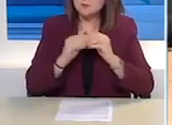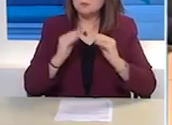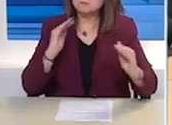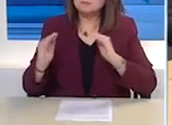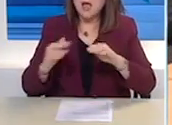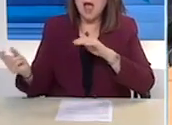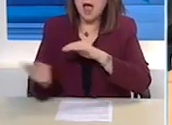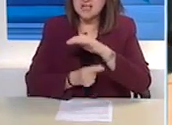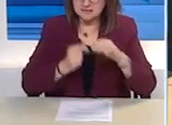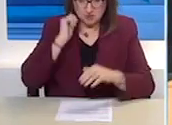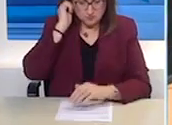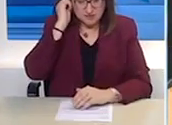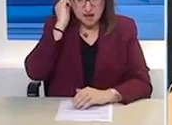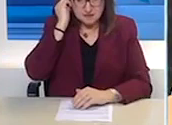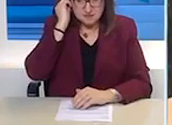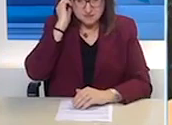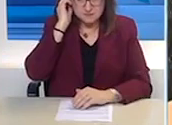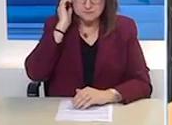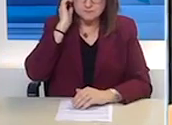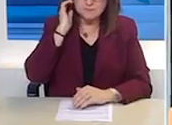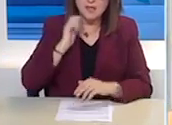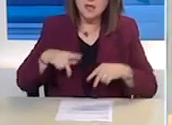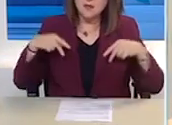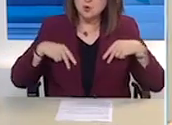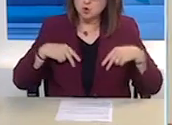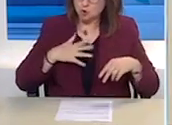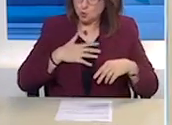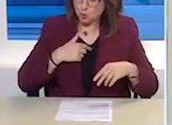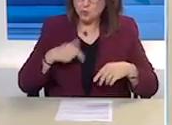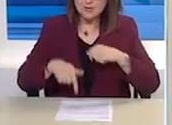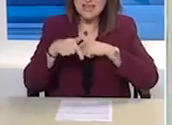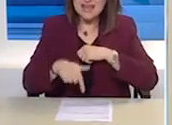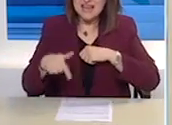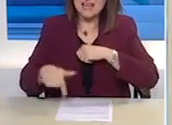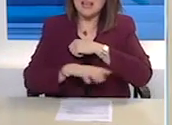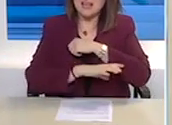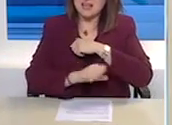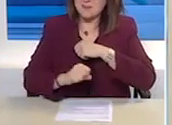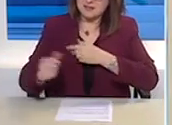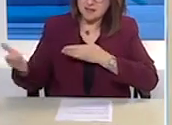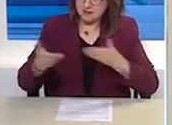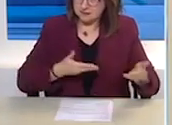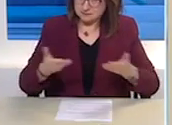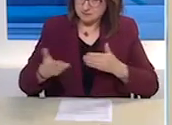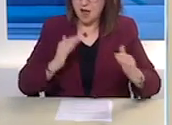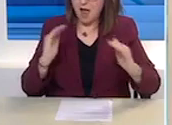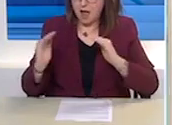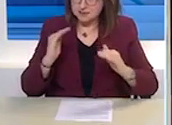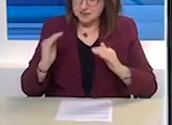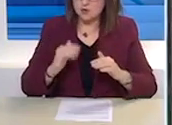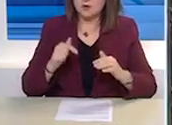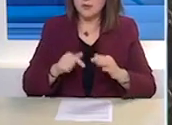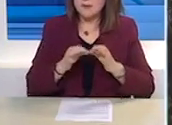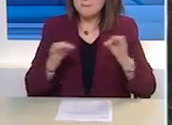Αγαπητοί συμπολίτες, καλησπέρα. Το Υπουργείο Μετανάστευσης και Ασύλου και η Γενική Γραμματεία Υποδοχής Ετούντων Άσυλο, στο πλαίσιο της λήψης προληπτικών μέτρων